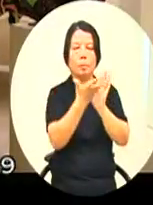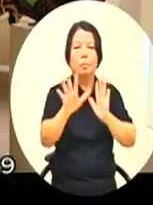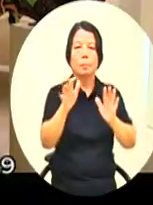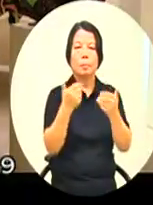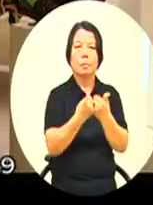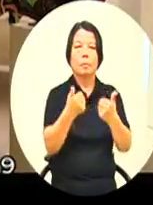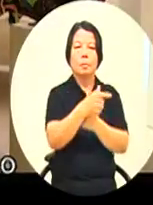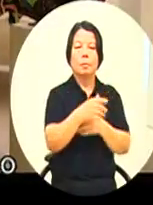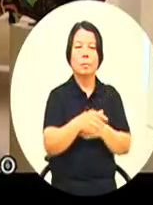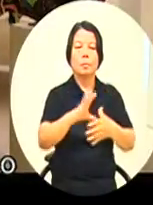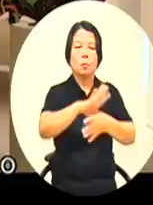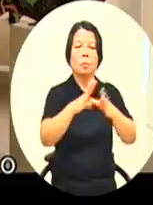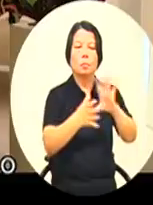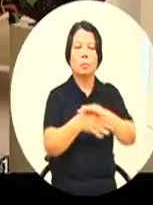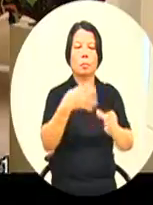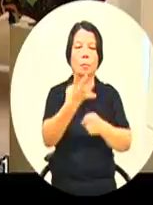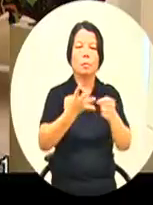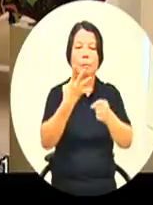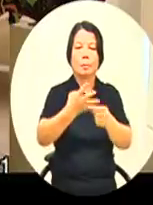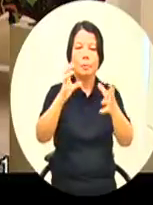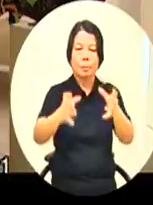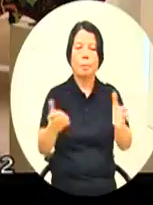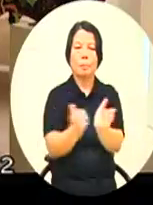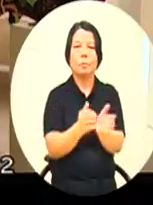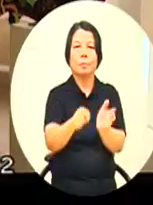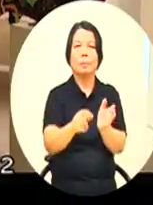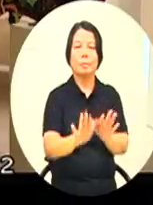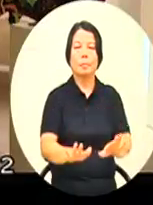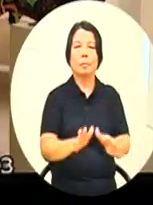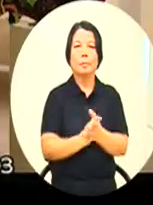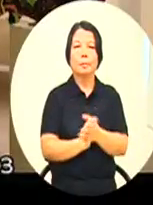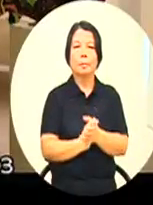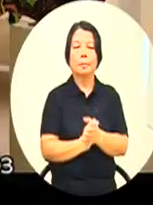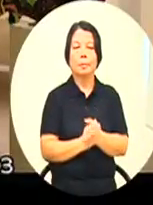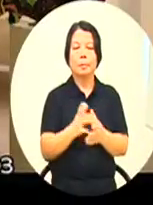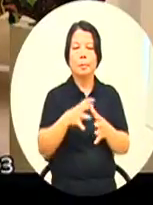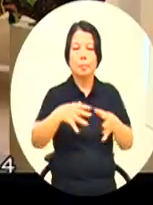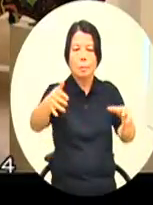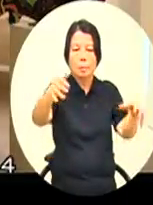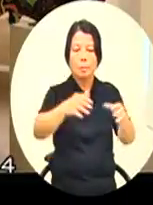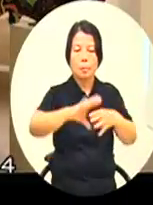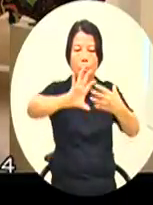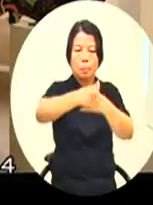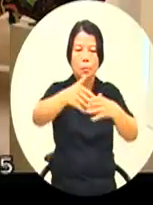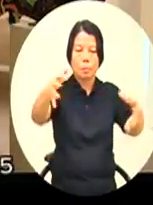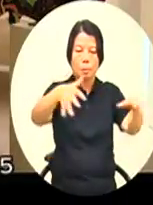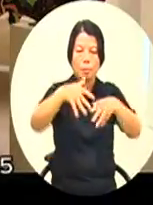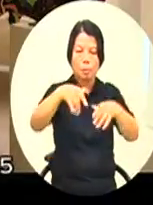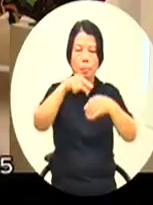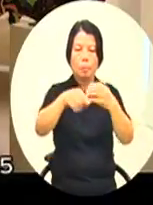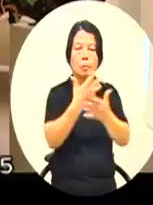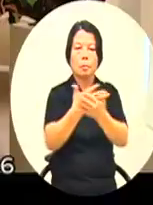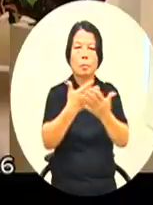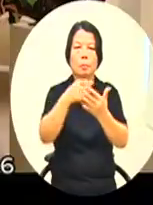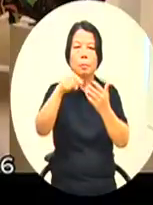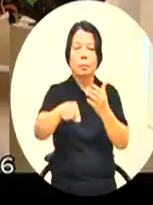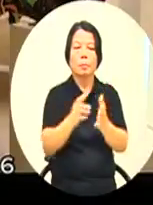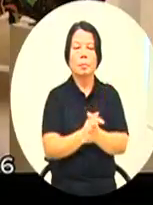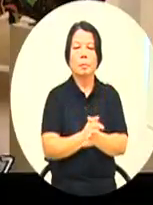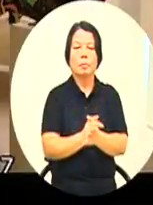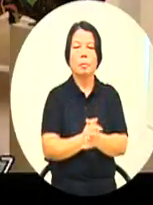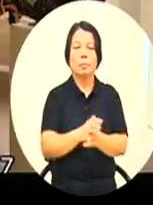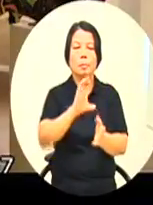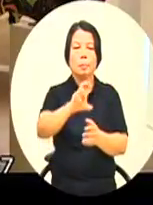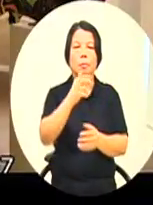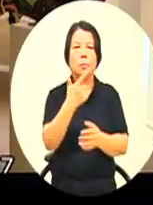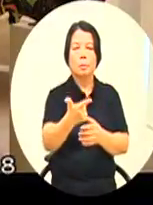了第4年，都在博尔。那今年呢我们集结了国内外96家的画廊来共同参与。那今